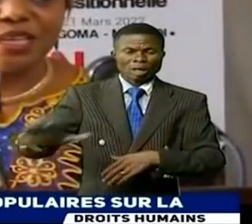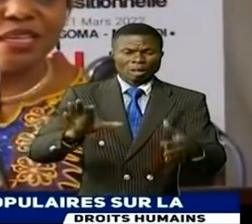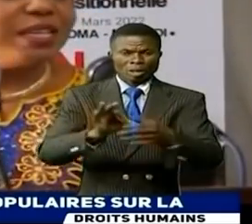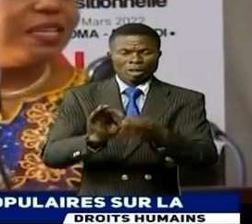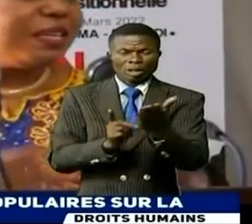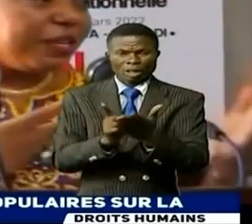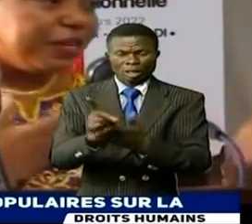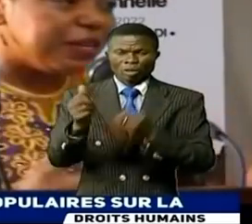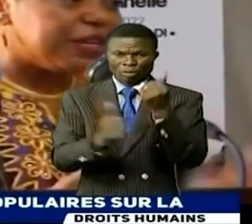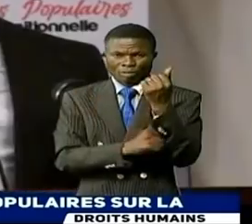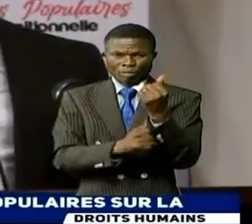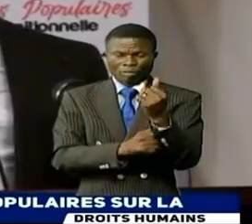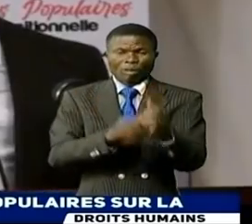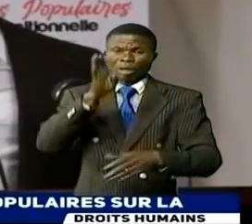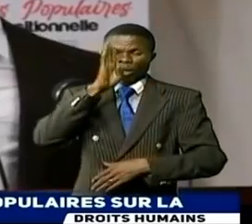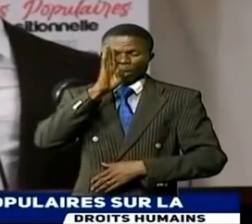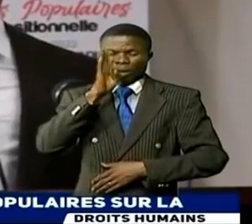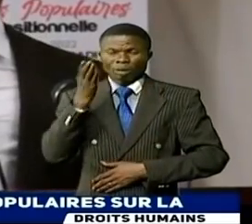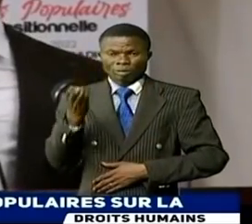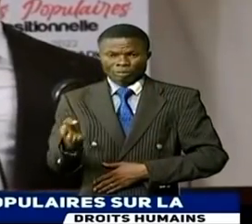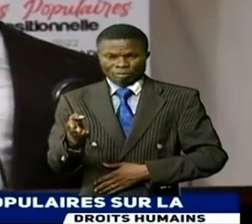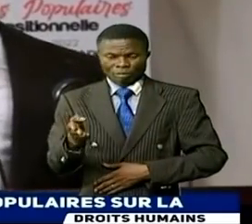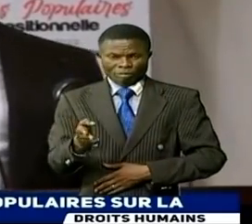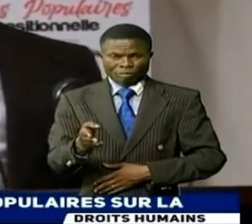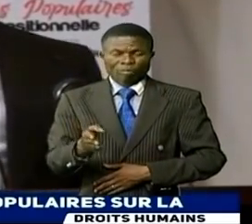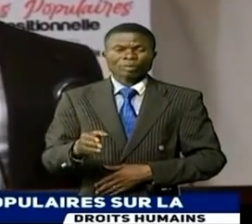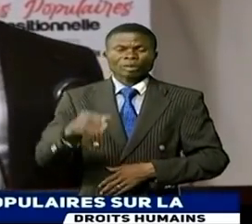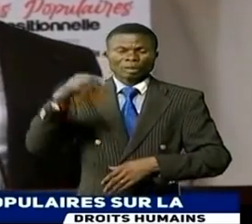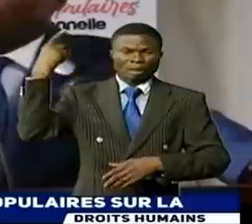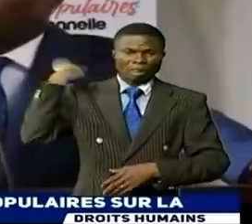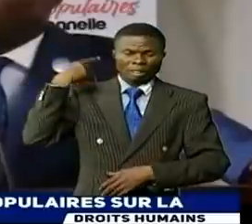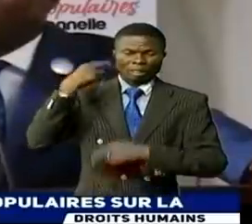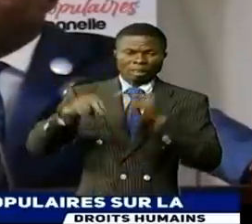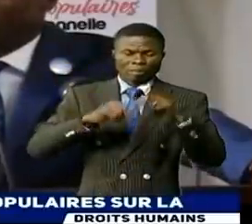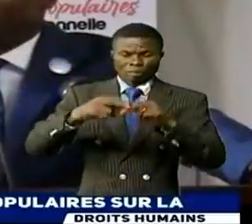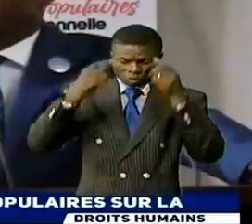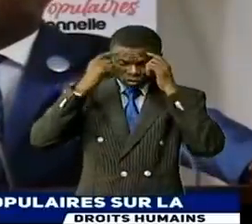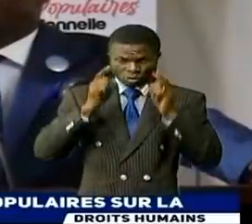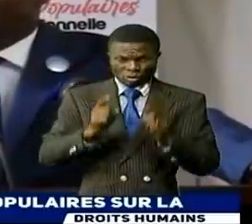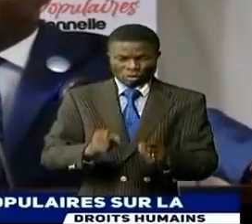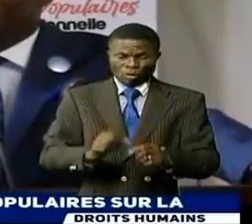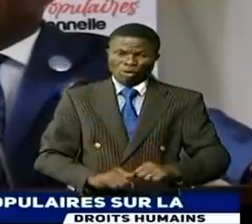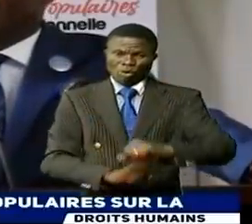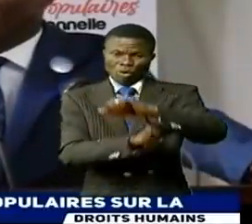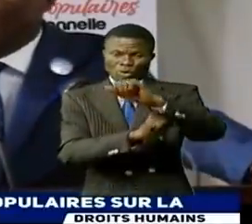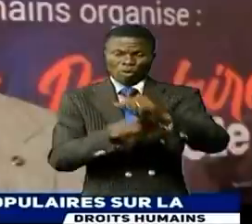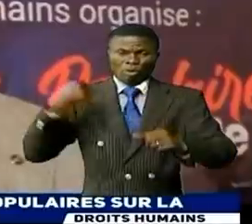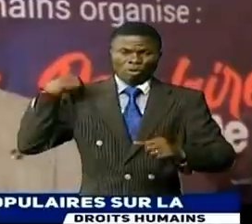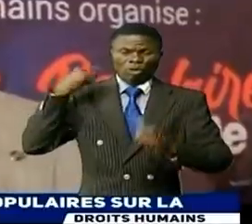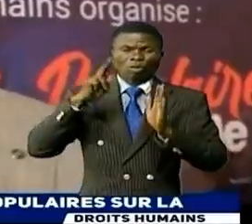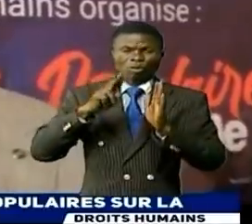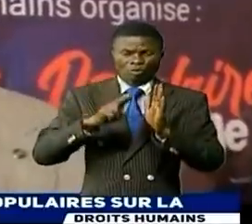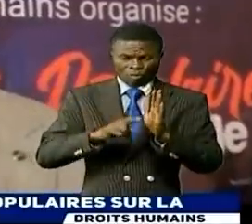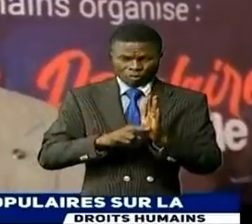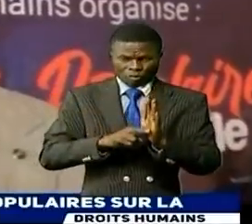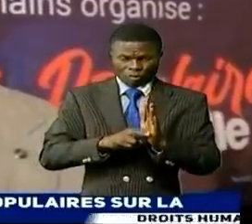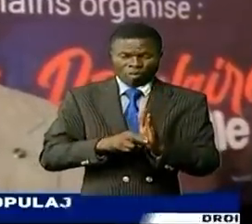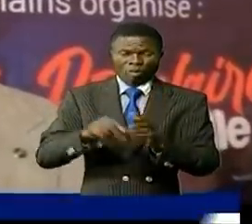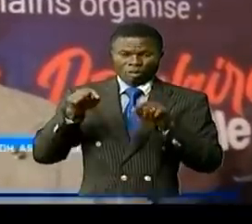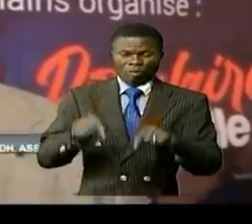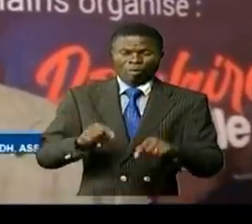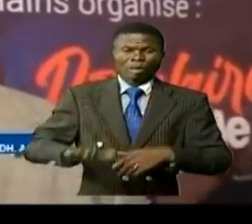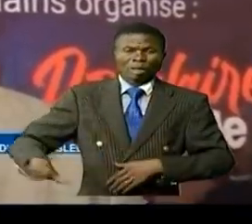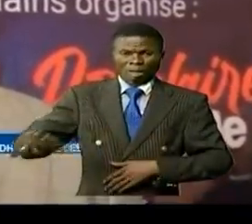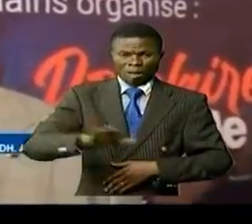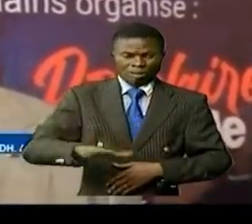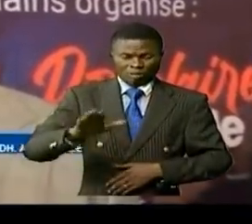l'homme et la Belgique. Les élus nationaux prennent l'engagement de soutenir le gouvernement. Désormais, le pays devra